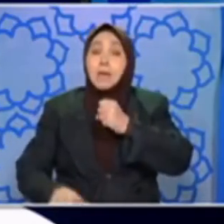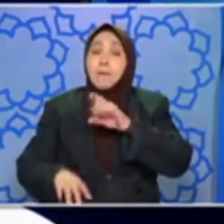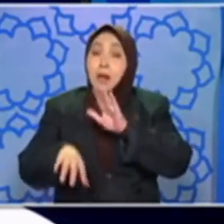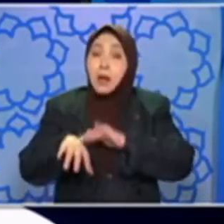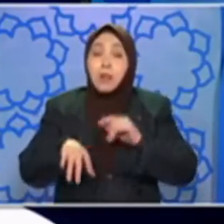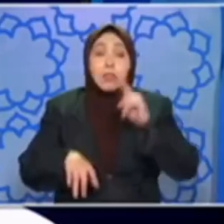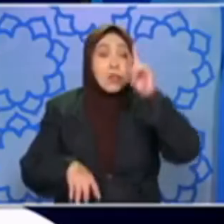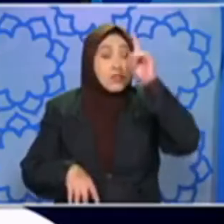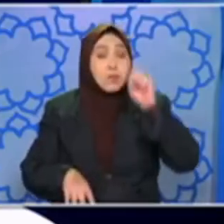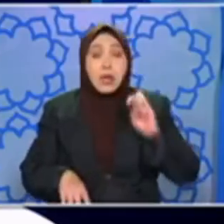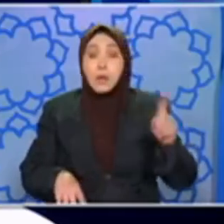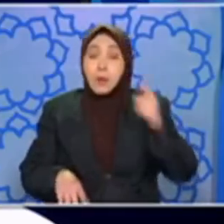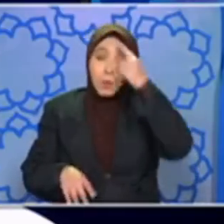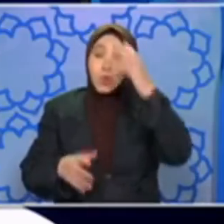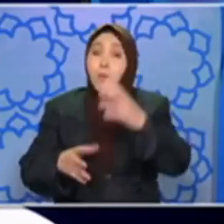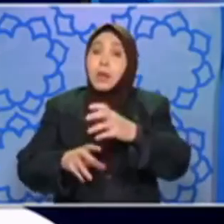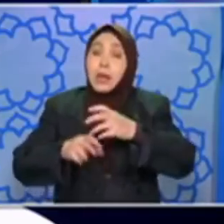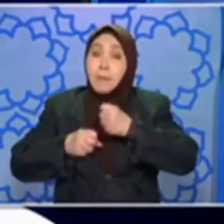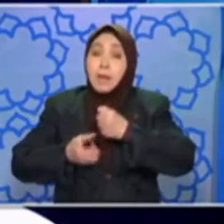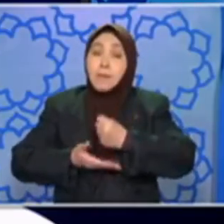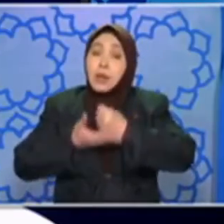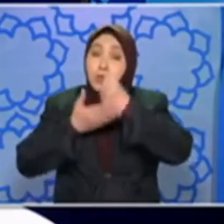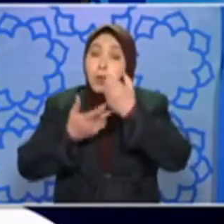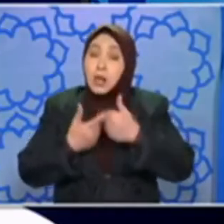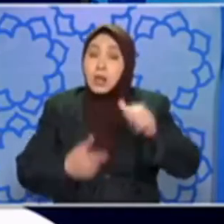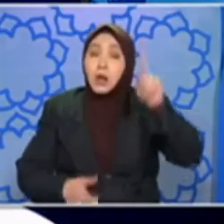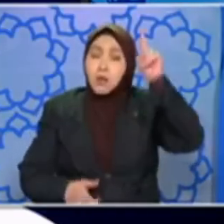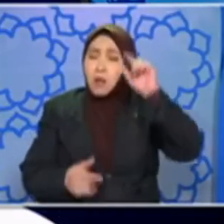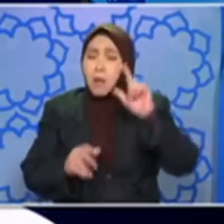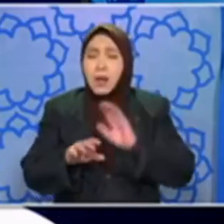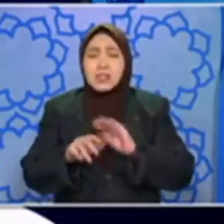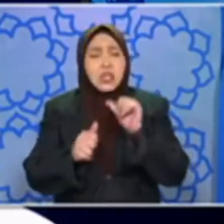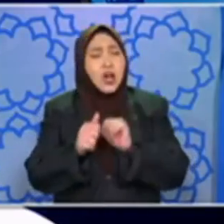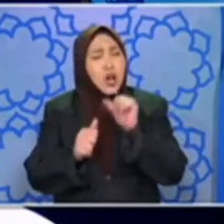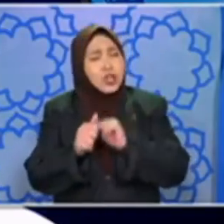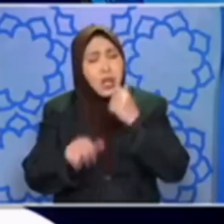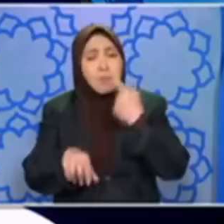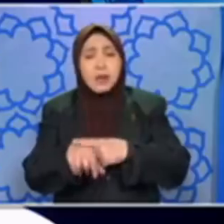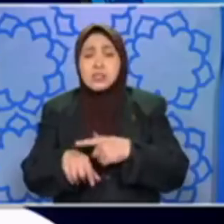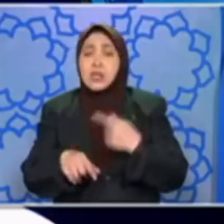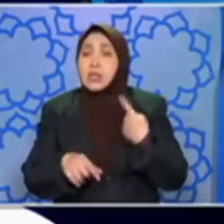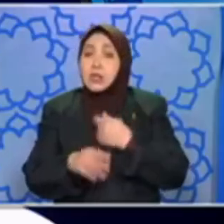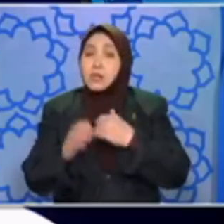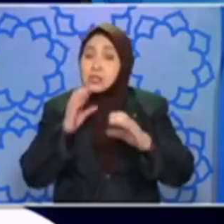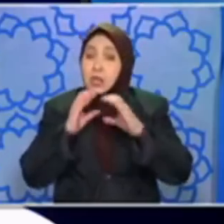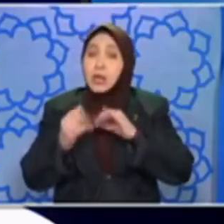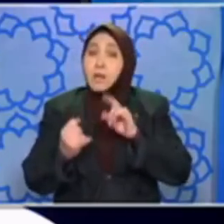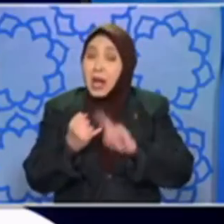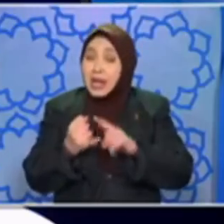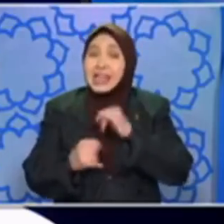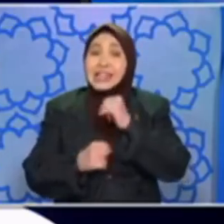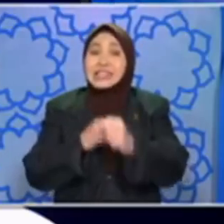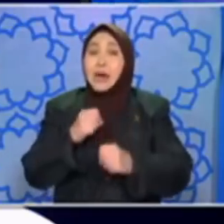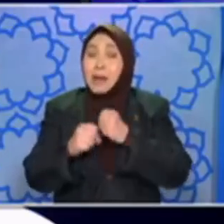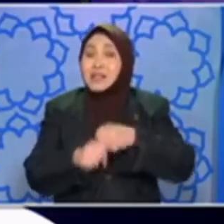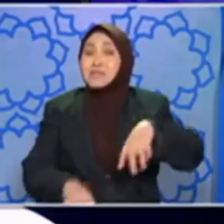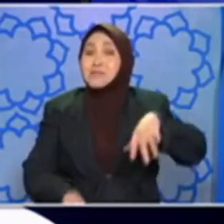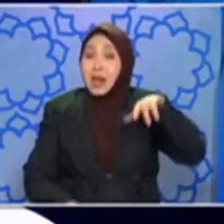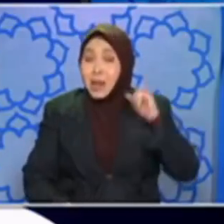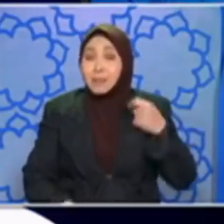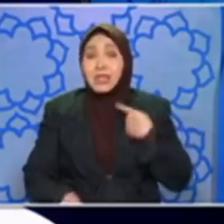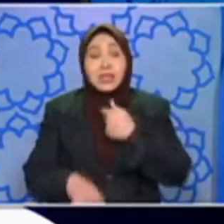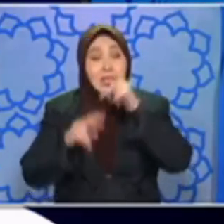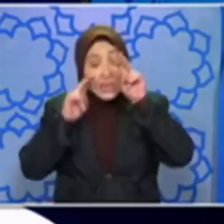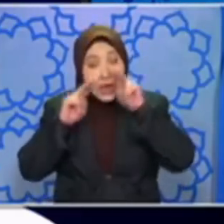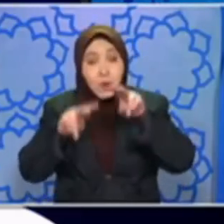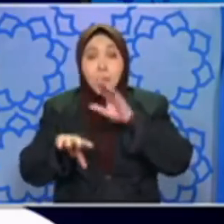Taala untuk mendapat bantuan daripada Allah pada setiap masa, terutama kita bercakap tentang akhir zaman. Semalam kita melihat